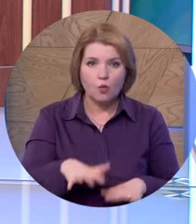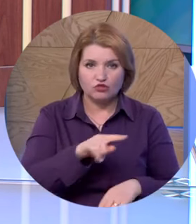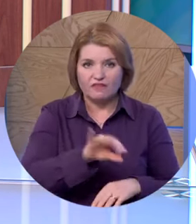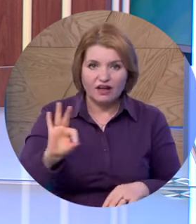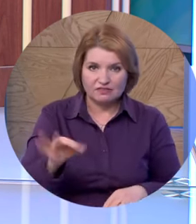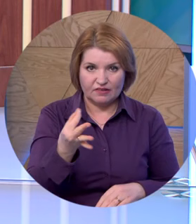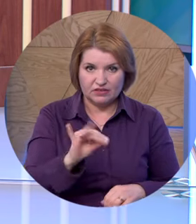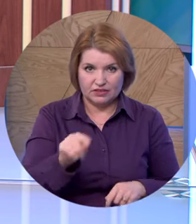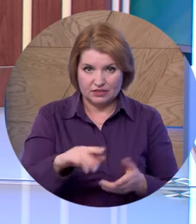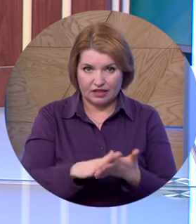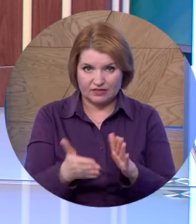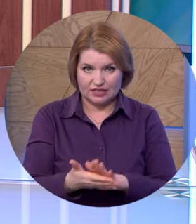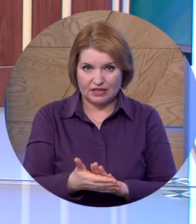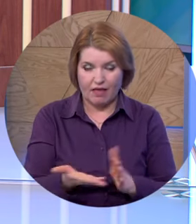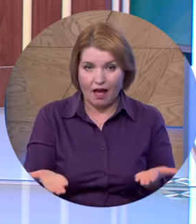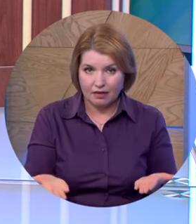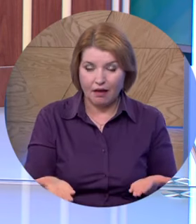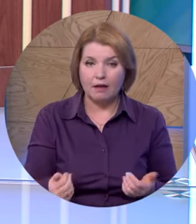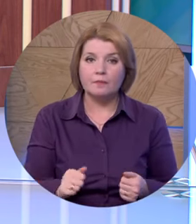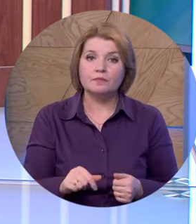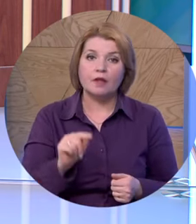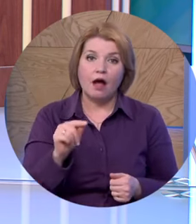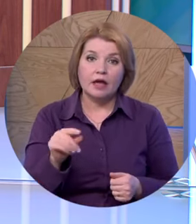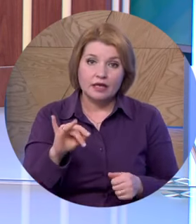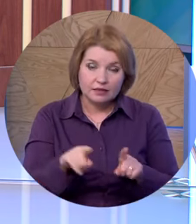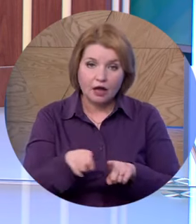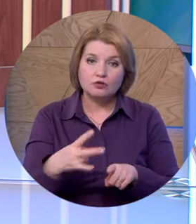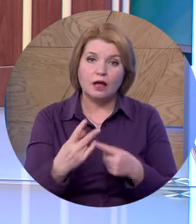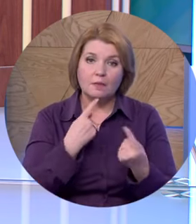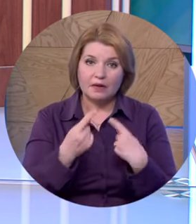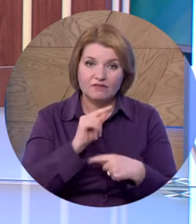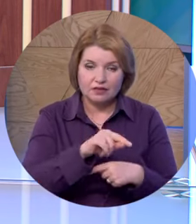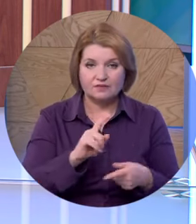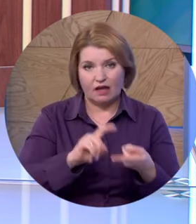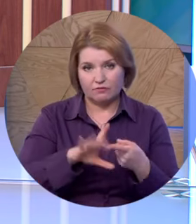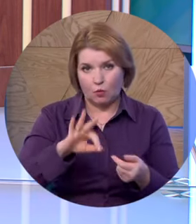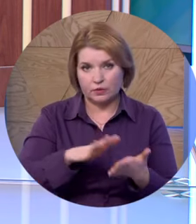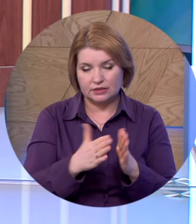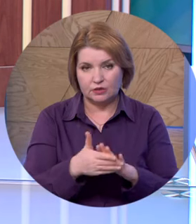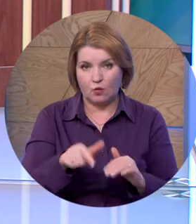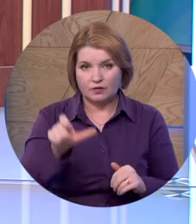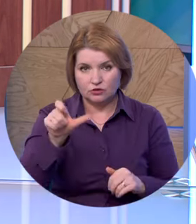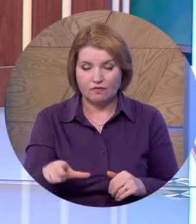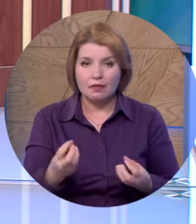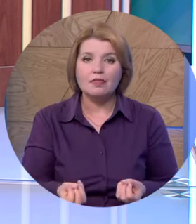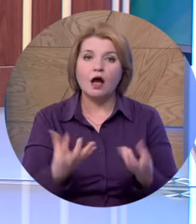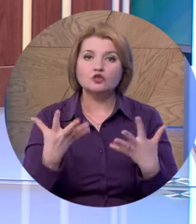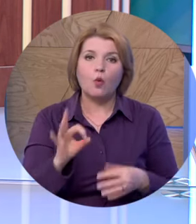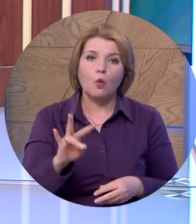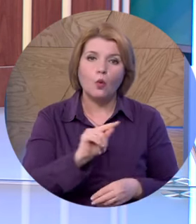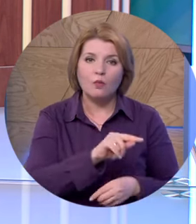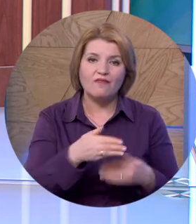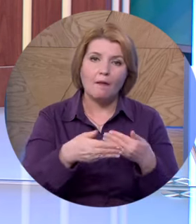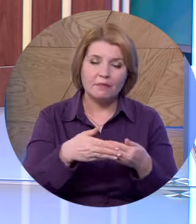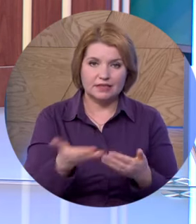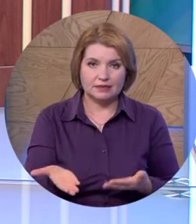состояния равновесия. А вторая ситуация, что вы пытаетесь с ним все-таки поговорить, это в зависимости от ситуации, от человека, от того, насколько он вам близок и